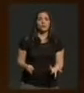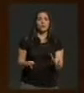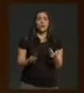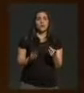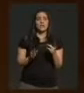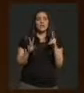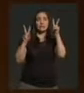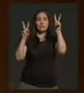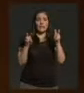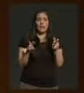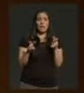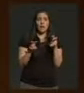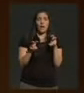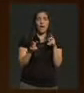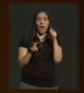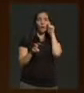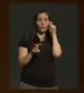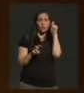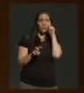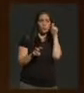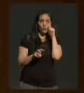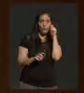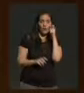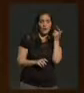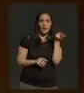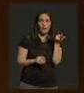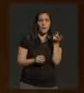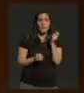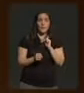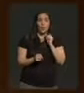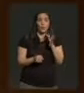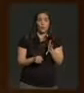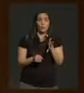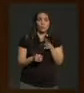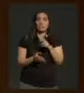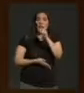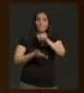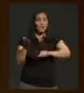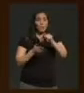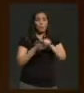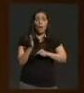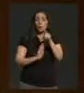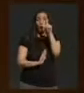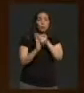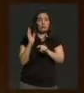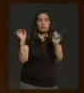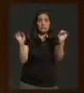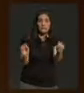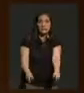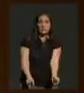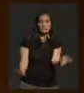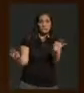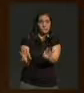ikuskaritza txostena, inoleko salbuespenik gabe sinatu dela, gure kudeketaren hasieratik bilatzen